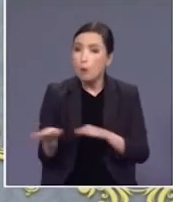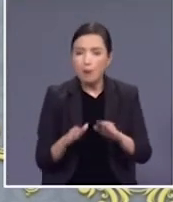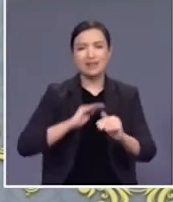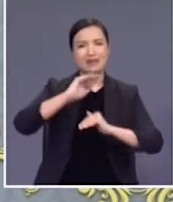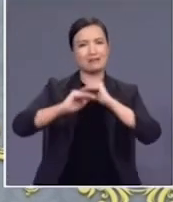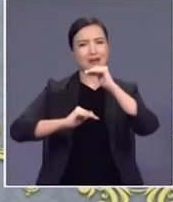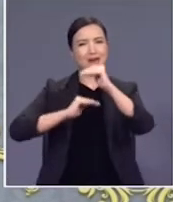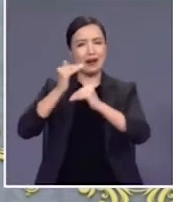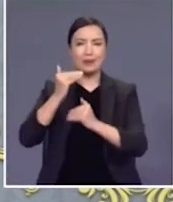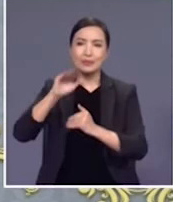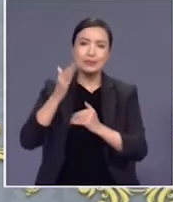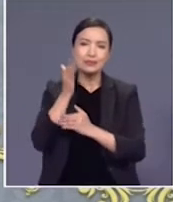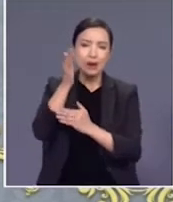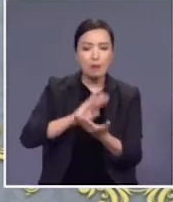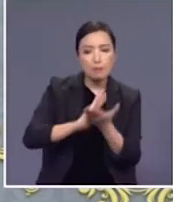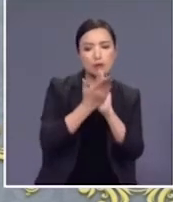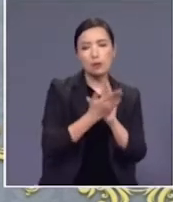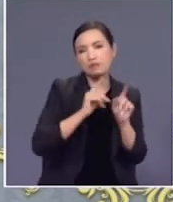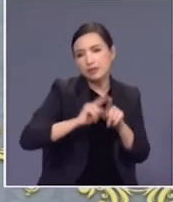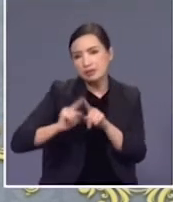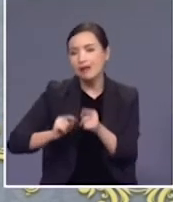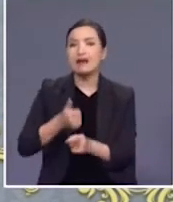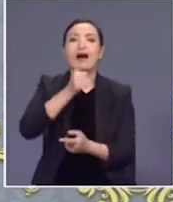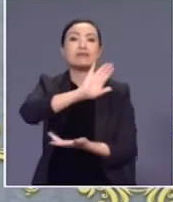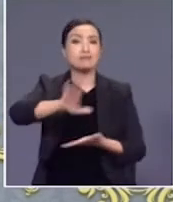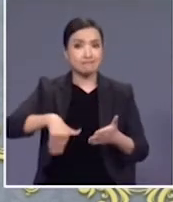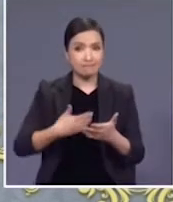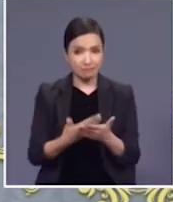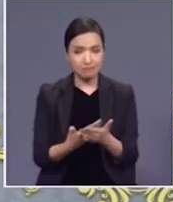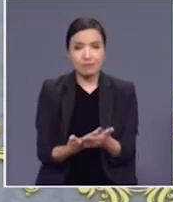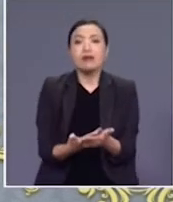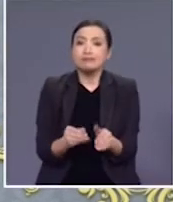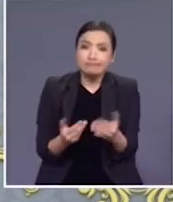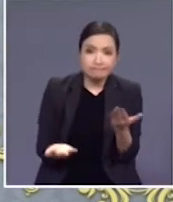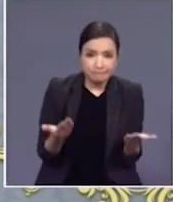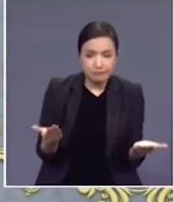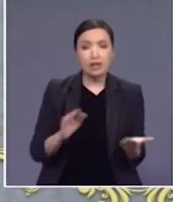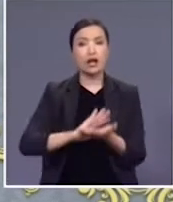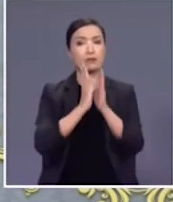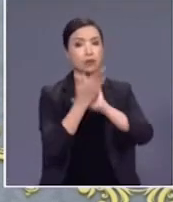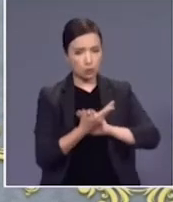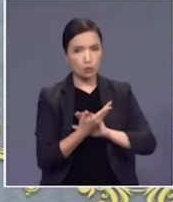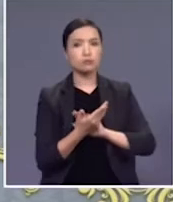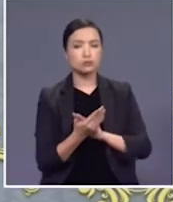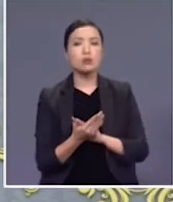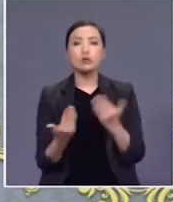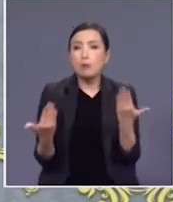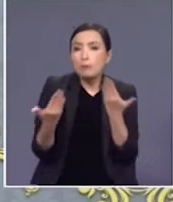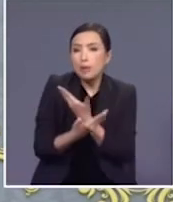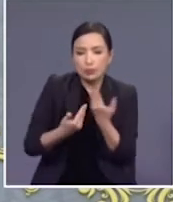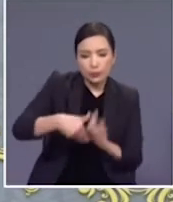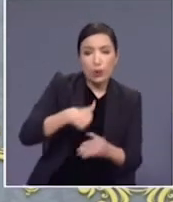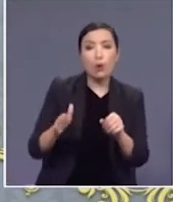าแล้วก็เดินหน้าไปสู่การไปรูปในทุกๆเรื่องที่กล่าวมาแล้วนะครับอย่างไรก็ตามการไปรูปที่ต้องเปลี่ยนแปลงครบวงจรจะยิ่ง